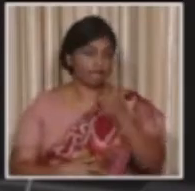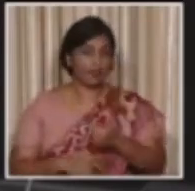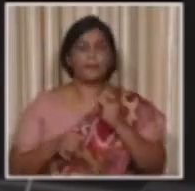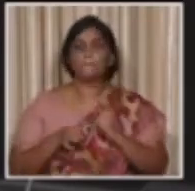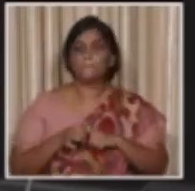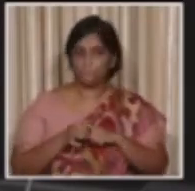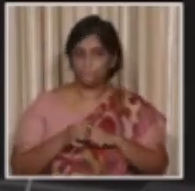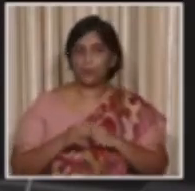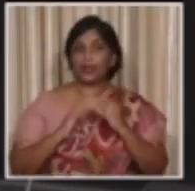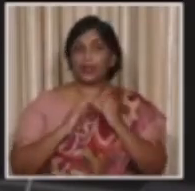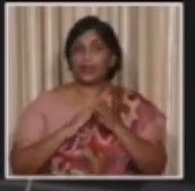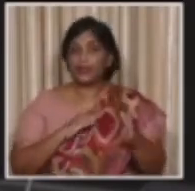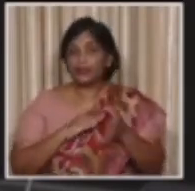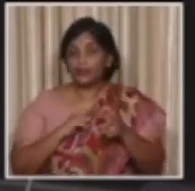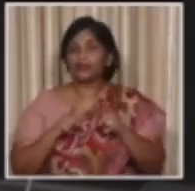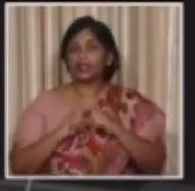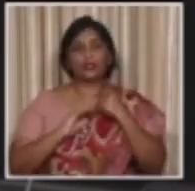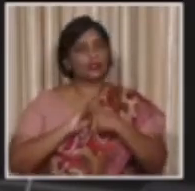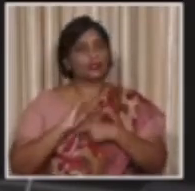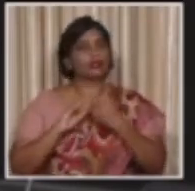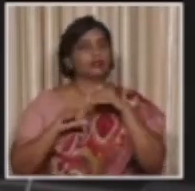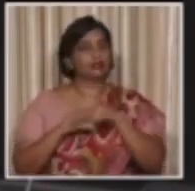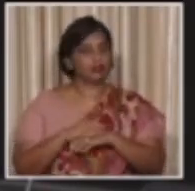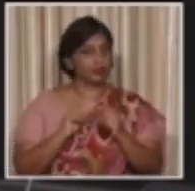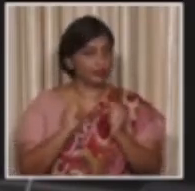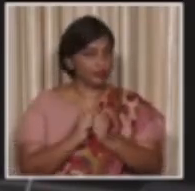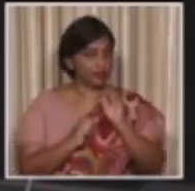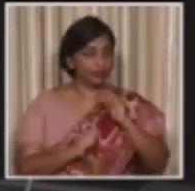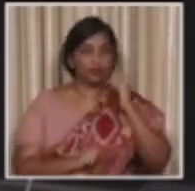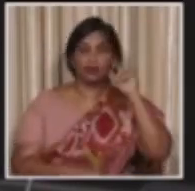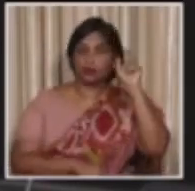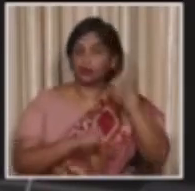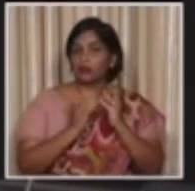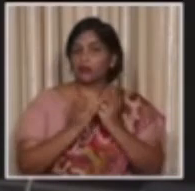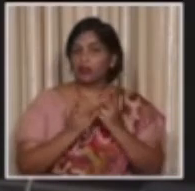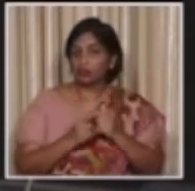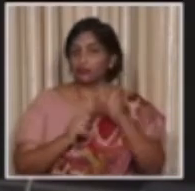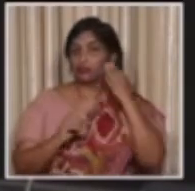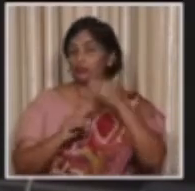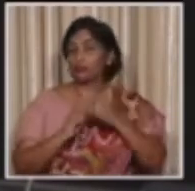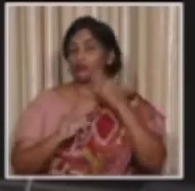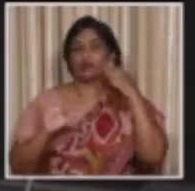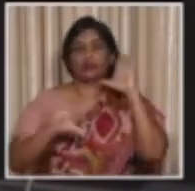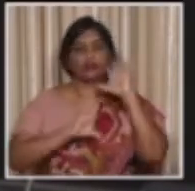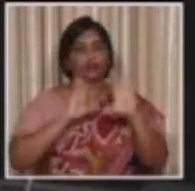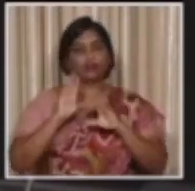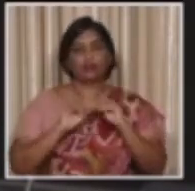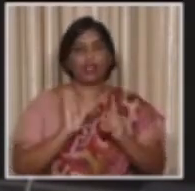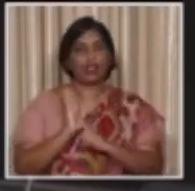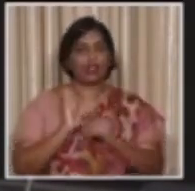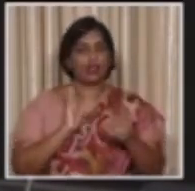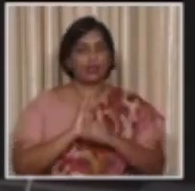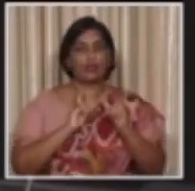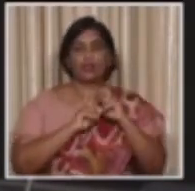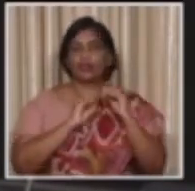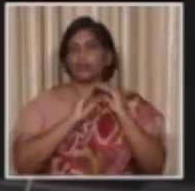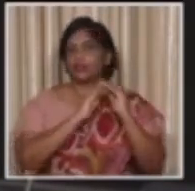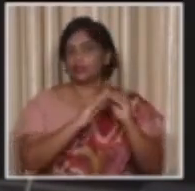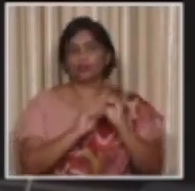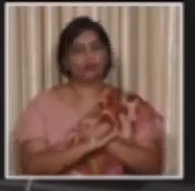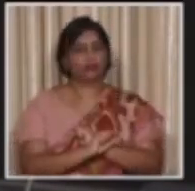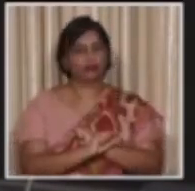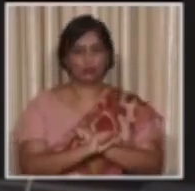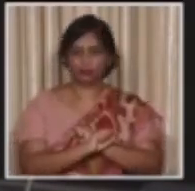ප්‍රශ්නයක්. ගෘහ සේවිකාවන් ලෙස ශ්‍රී ලංකාවේ සේවය කරන ලබන කාන්තාවන් සංඛ්‍යාව පිළිබඳ තොරතුරු කම්කරු දෙපාර්තමේන්තුව සතුව නොමැති